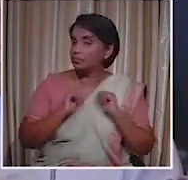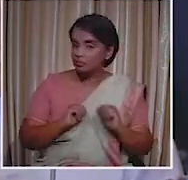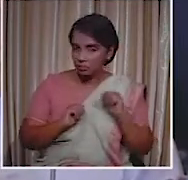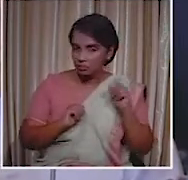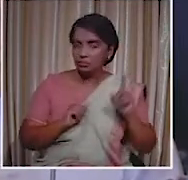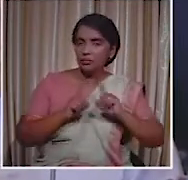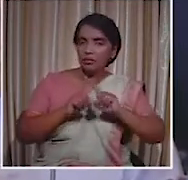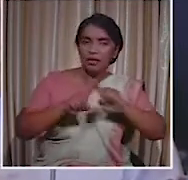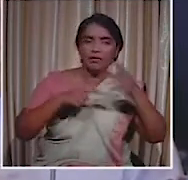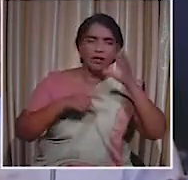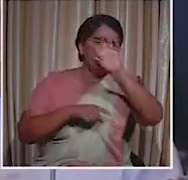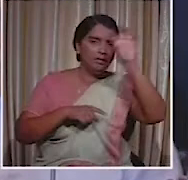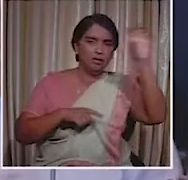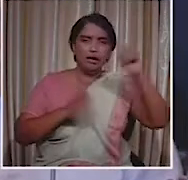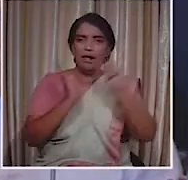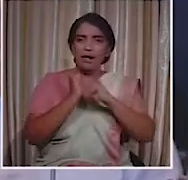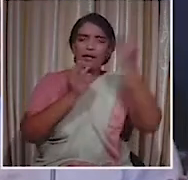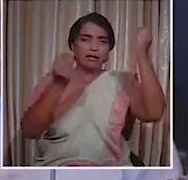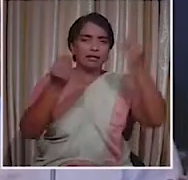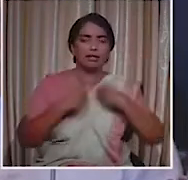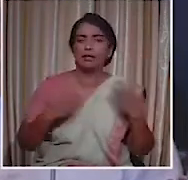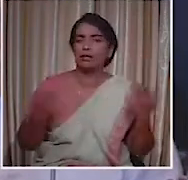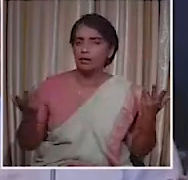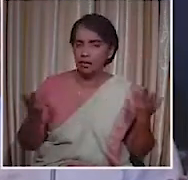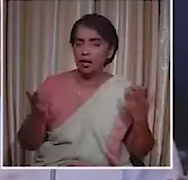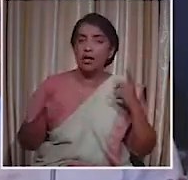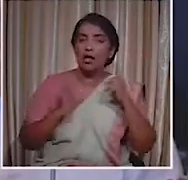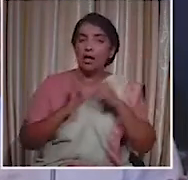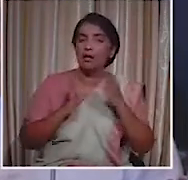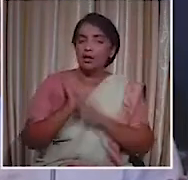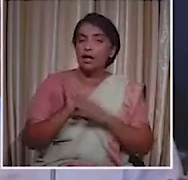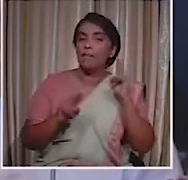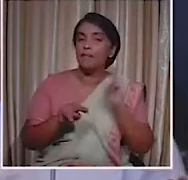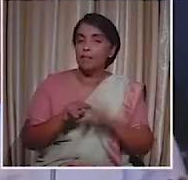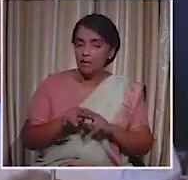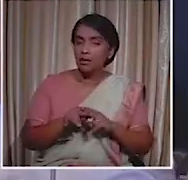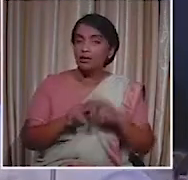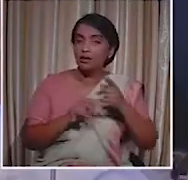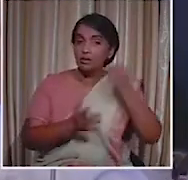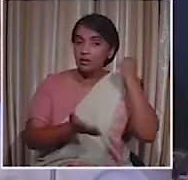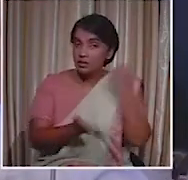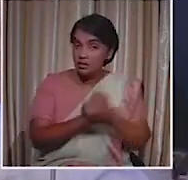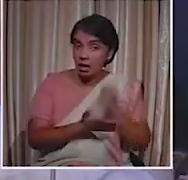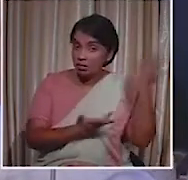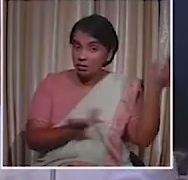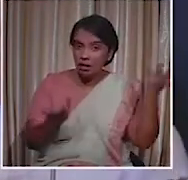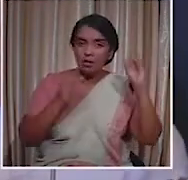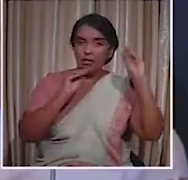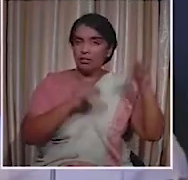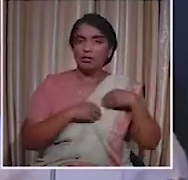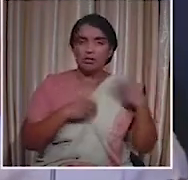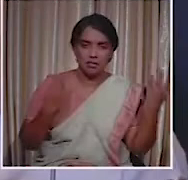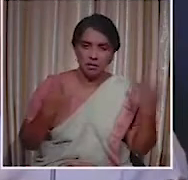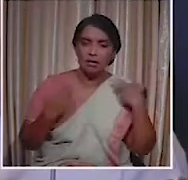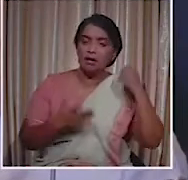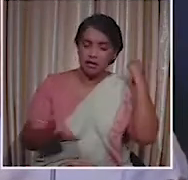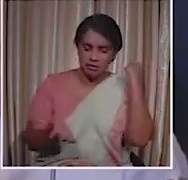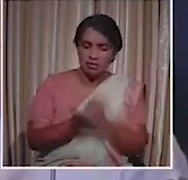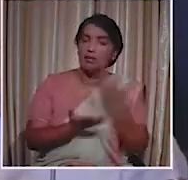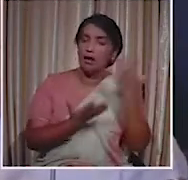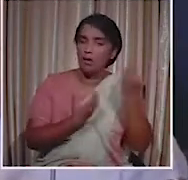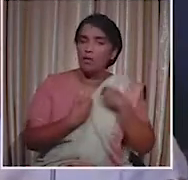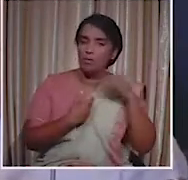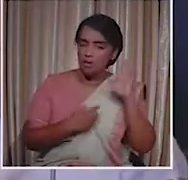වෙන එක රටක්වත් අපිට ණය දෙන්නේ නැහැ ජාත්‍යන්තර මූල්‍ය අරමුදලේ සහතිකය නැතුව ඉතින් අපි ඒ සහතිකය අරගන්න